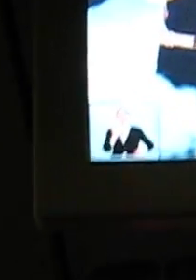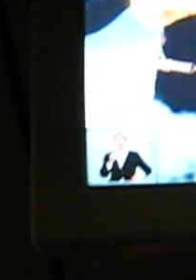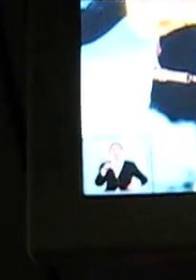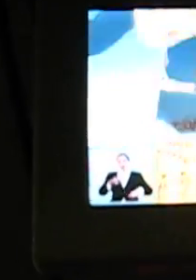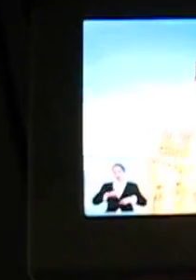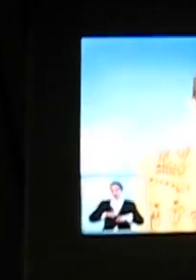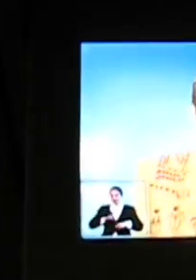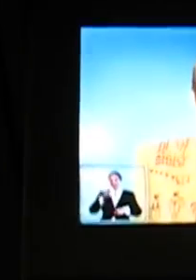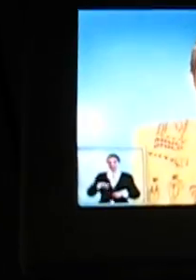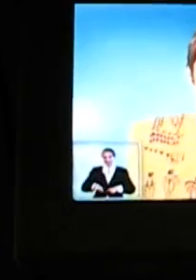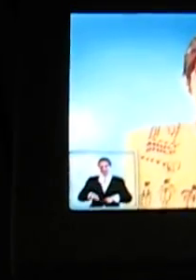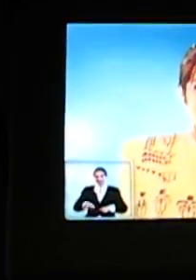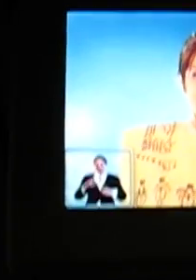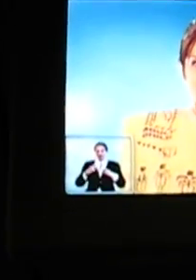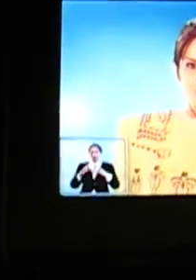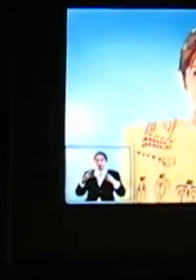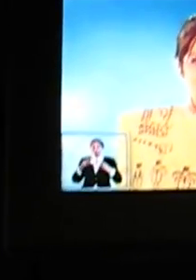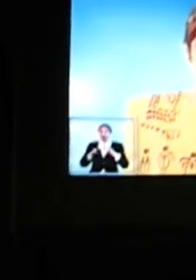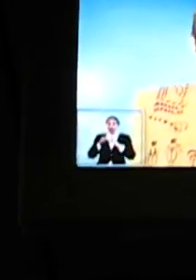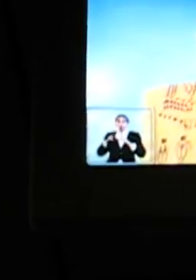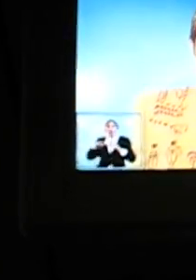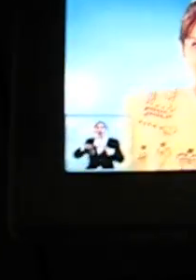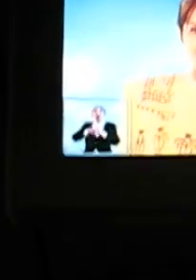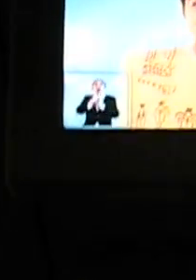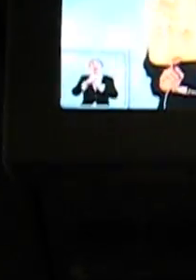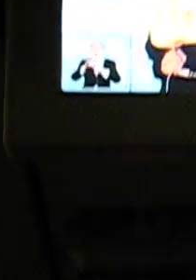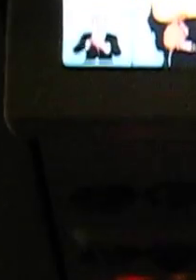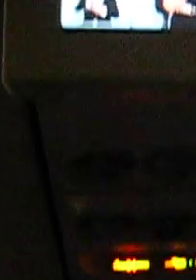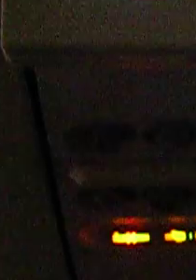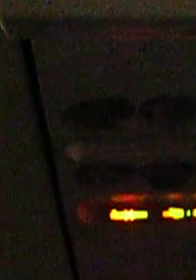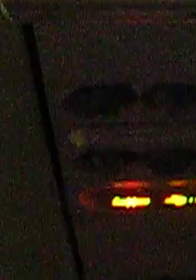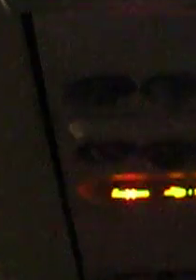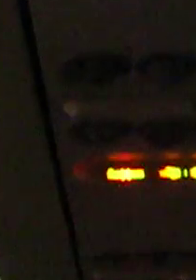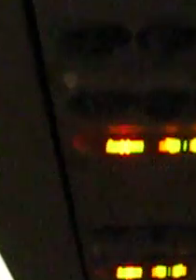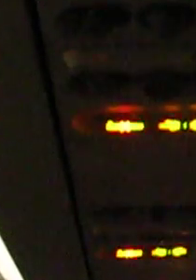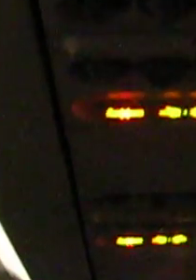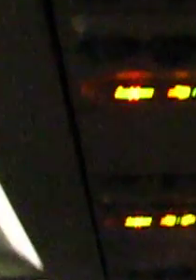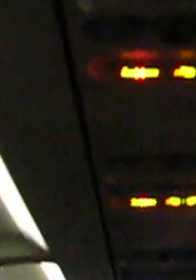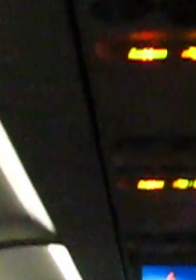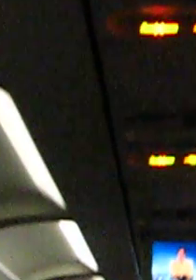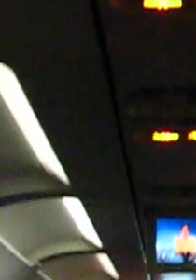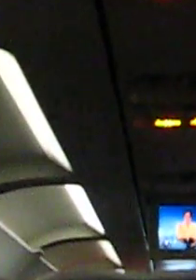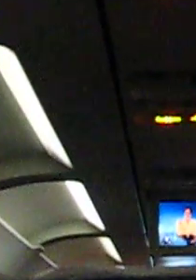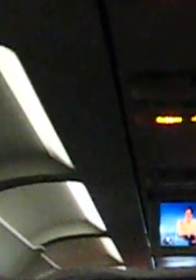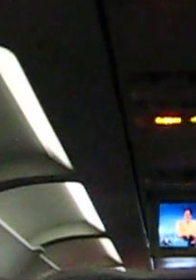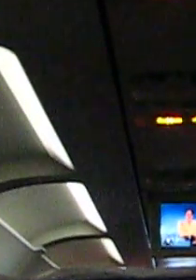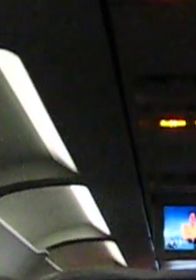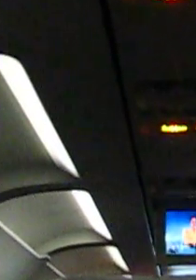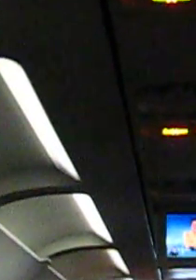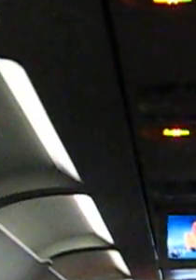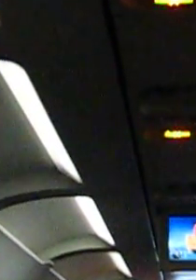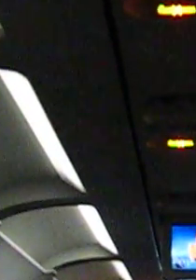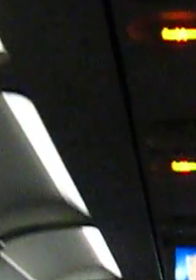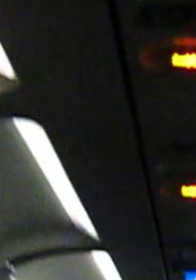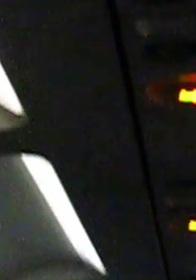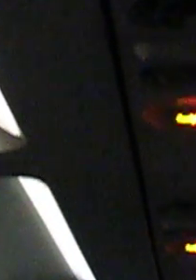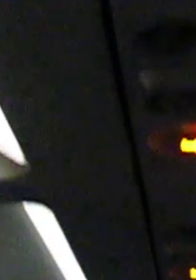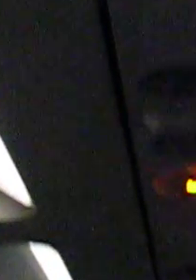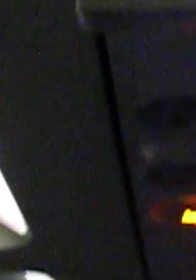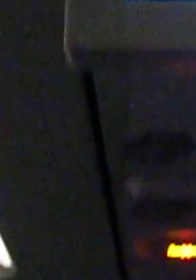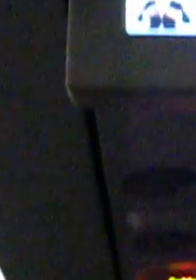يضيق. يملأ الطوق فقط عند الخروج من الطائرة. عند الخروج من الطائرة يملأ الطوق بشد السدادات